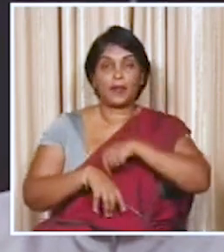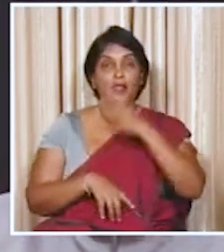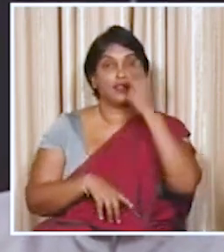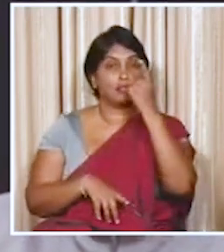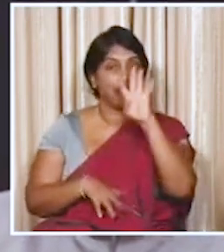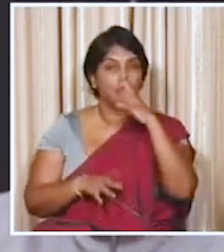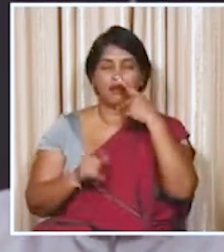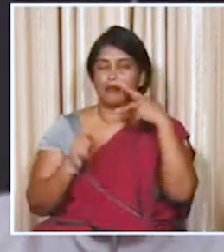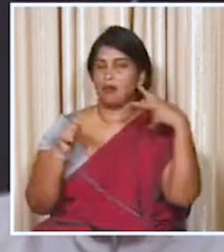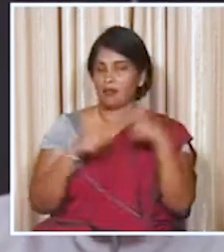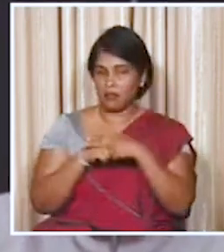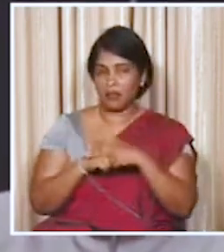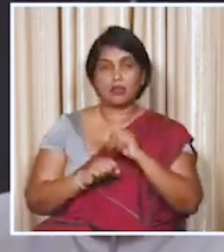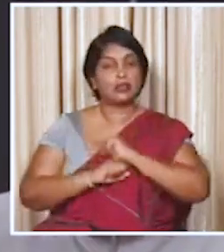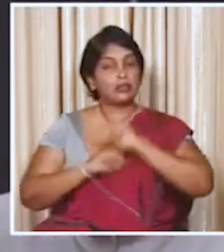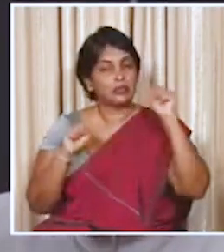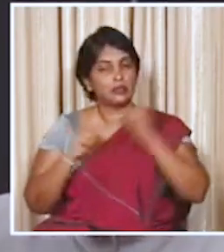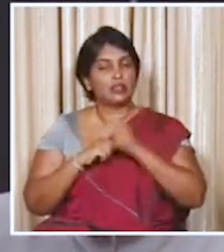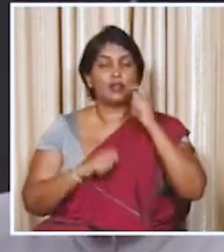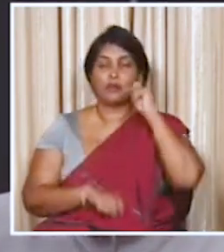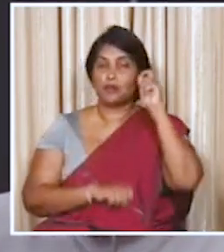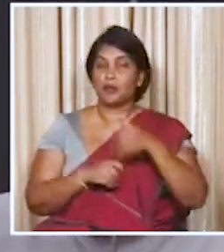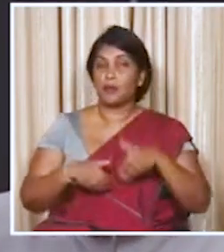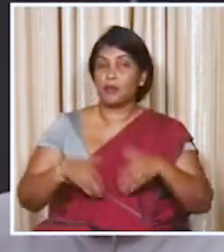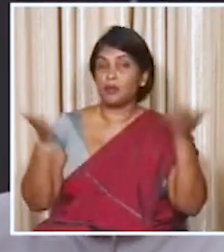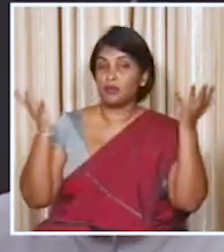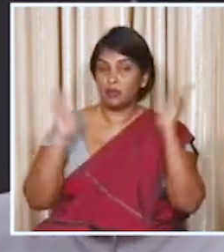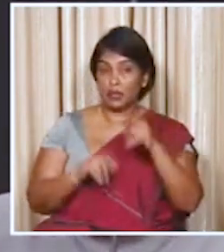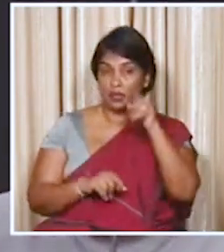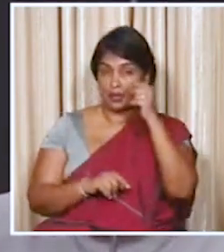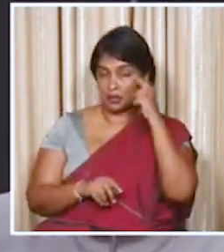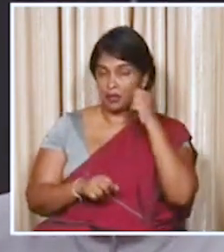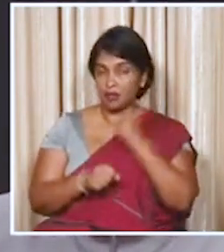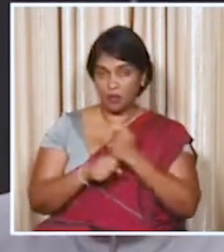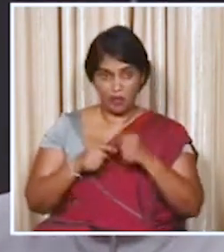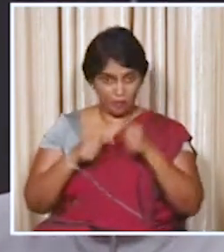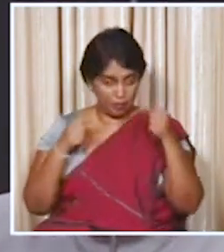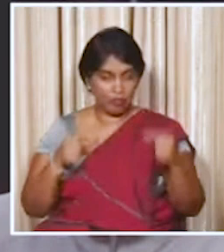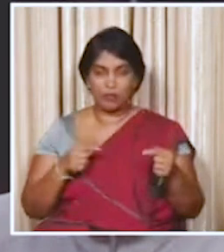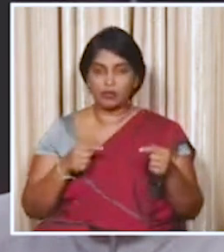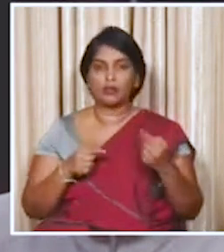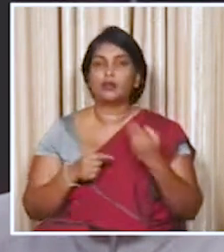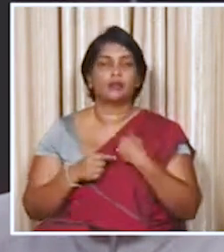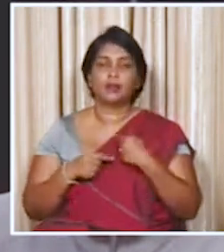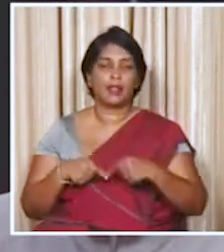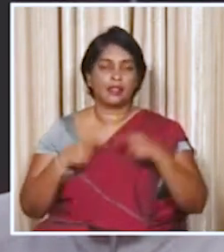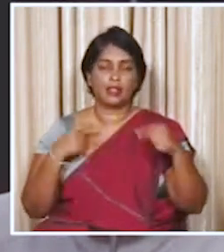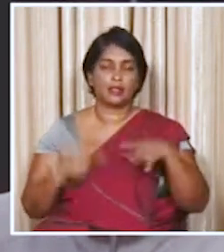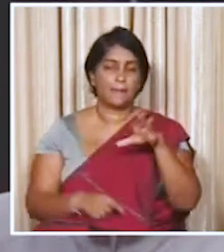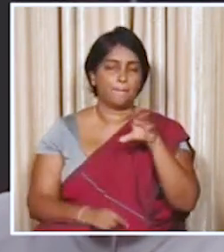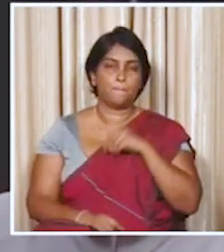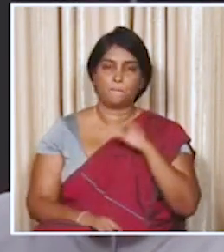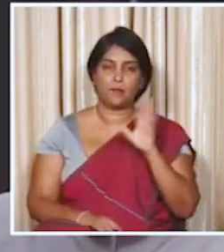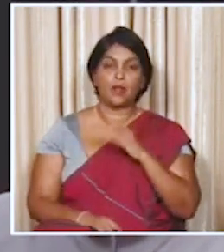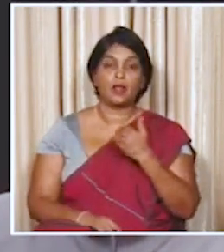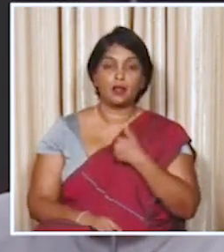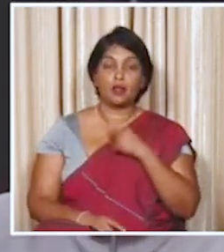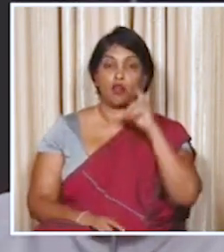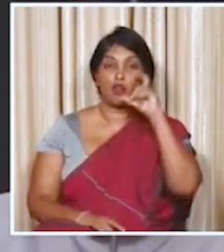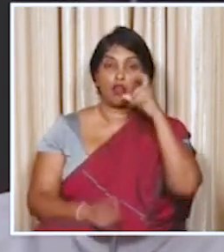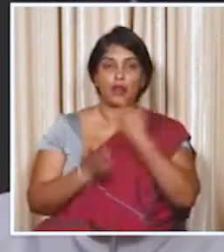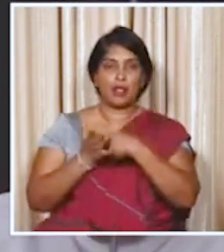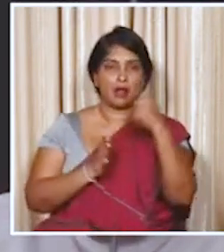kapala. Me aragalaya kerla minisu parat besi ogol lo hitar orang andu di urdo gila, mangge tharke pilgan nae. Mama ini kolam